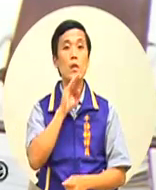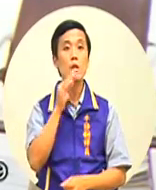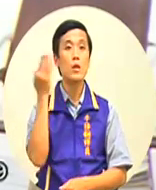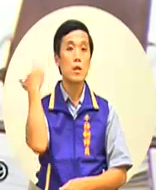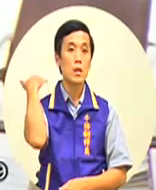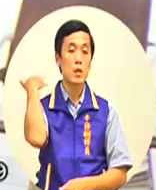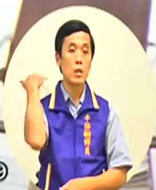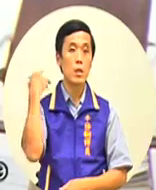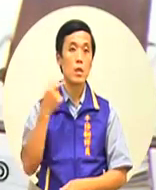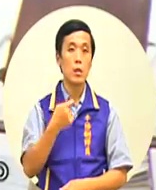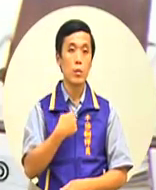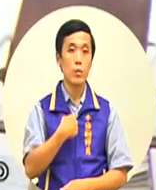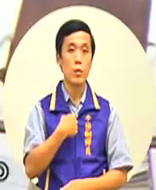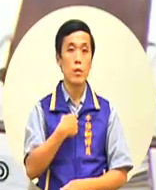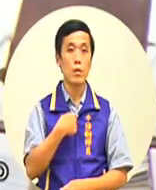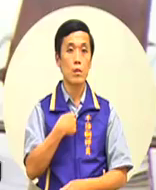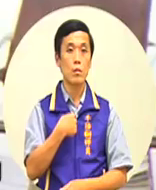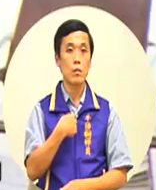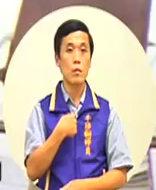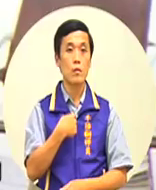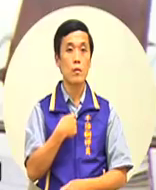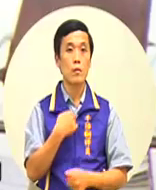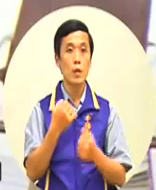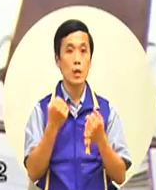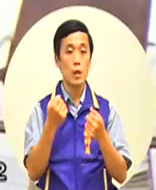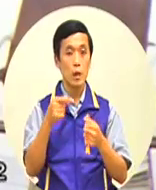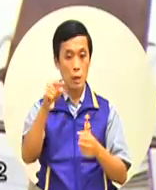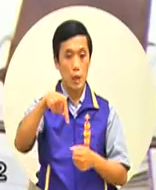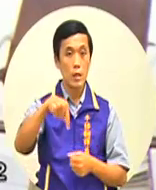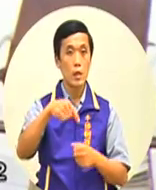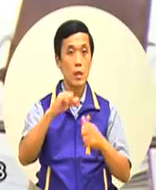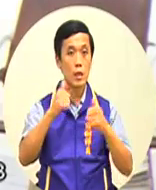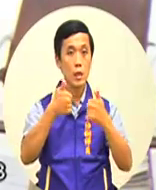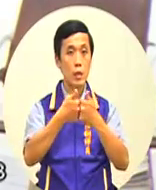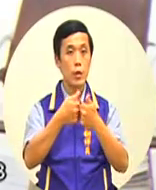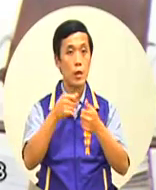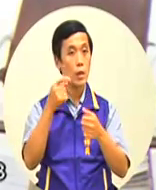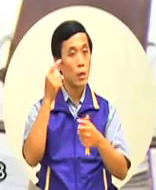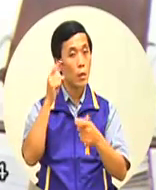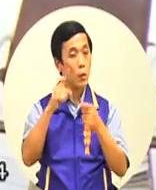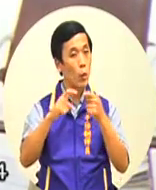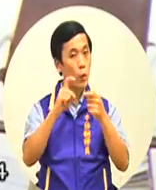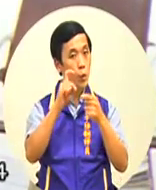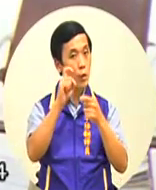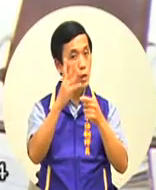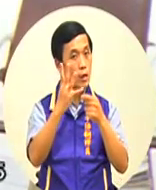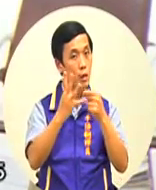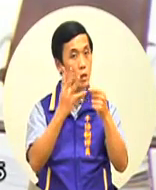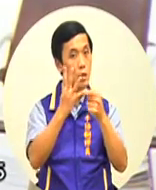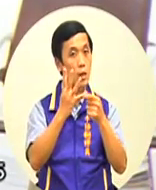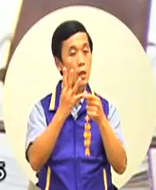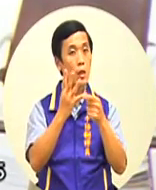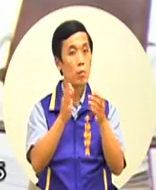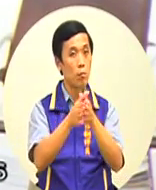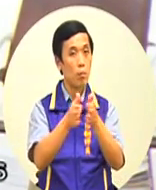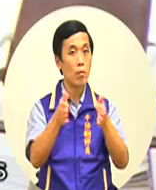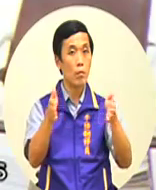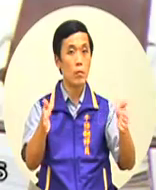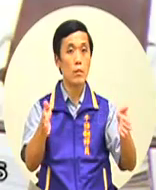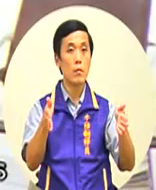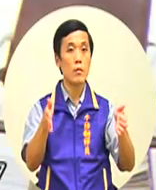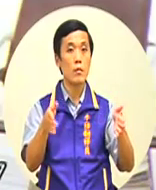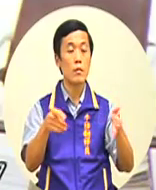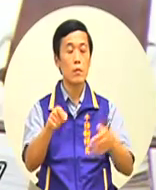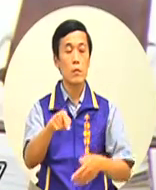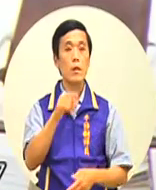容也在我们市议会也14年的近14年的期间，这都